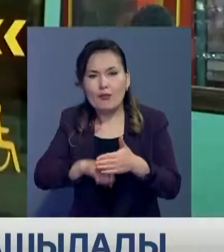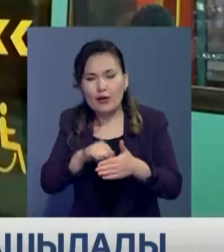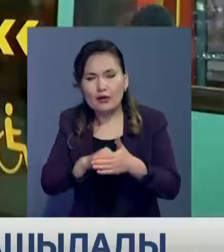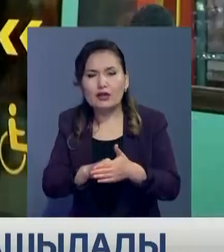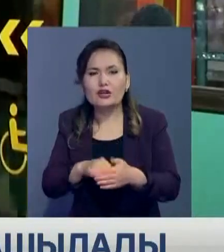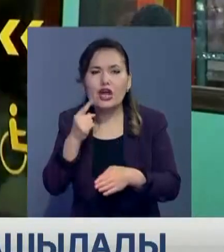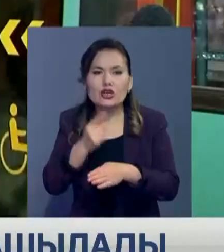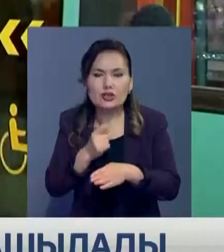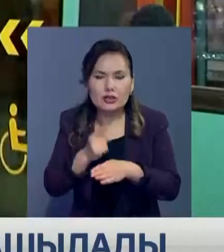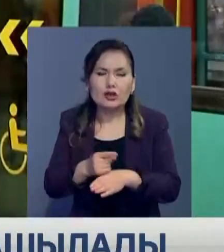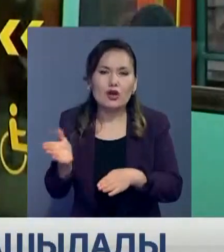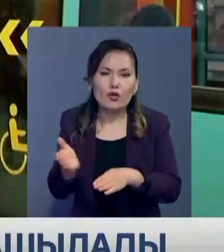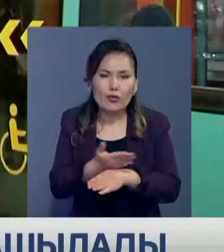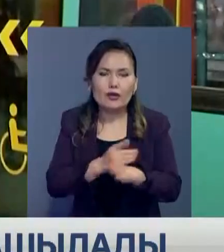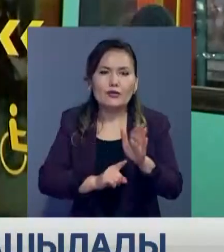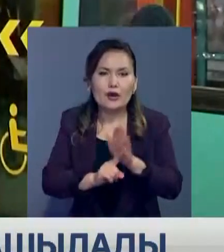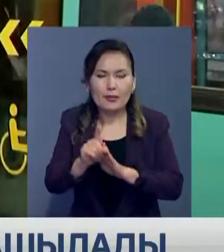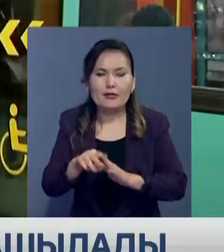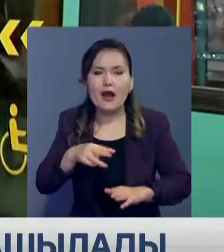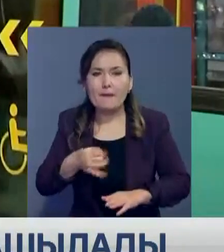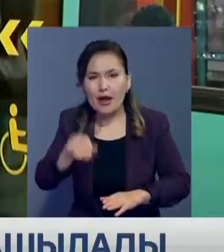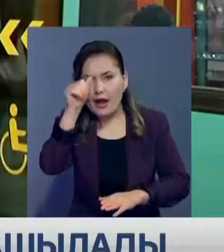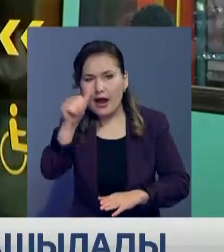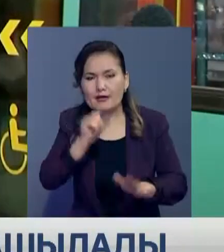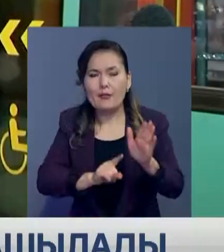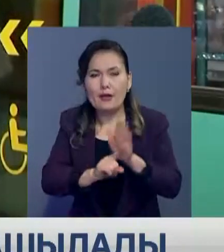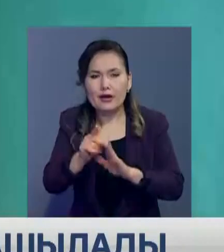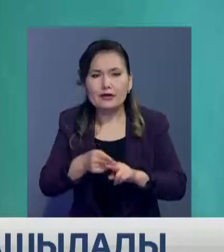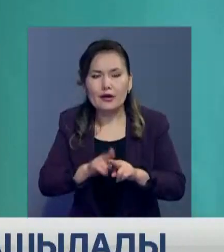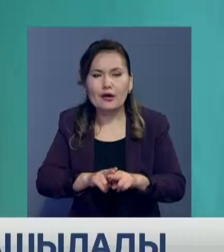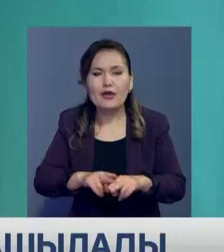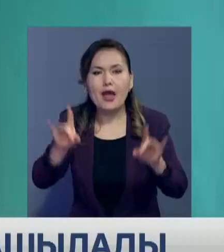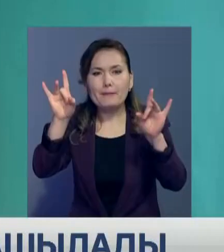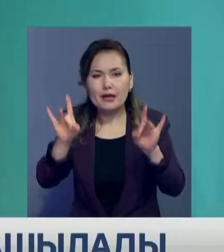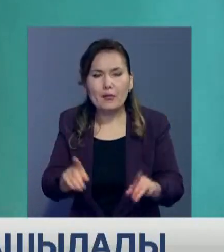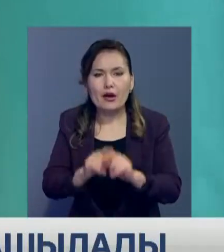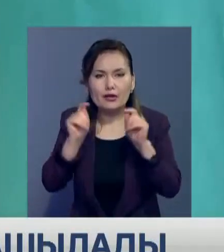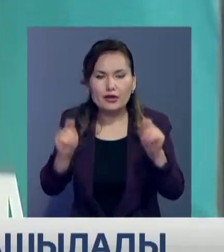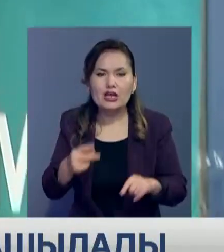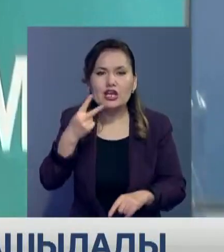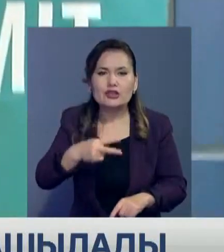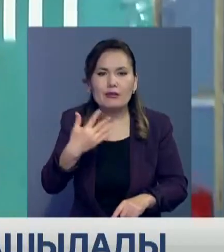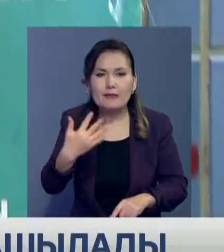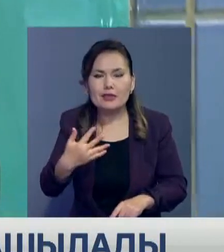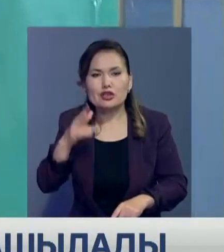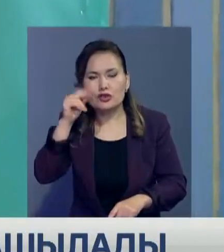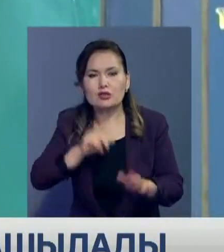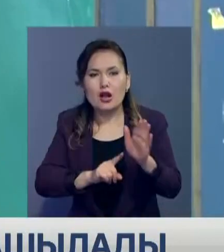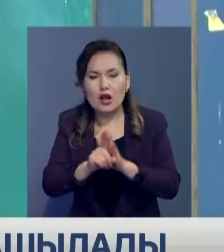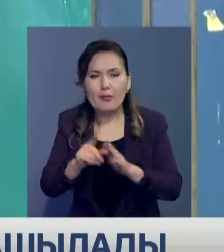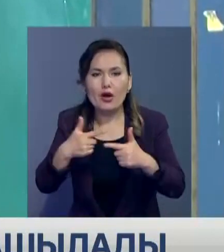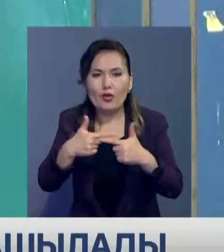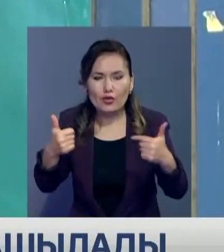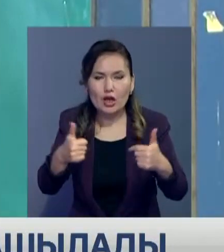едәуір жеңілдетілетін болды. Мамыр айының ортасынан бастап, Берлинде мейрамханалар ашылады. Ал 25-нен бастап, қонақ үйлер жұмыс